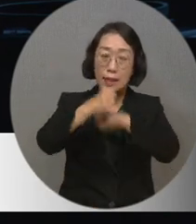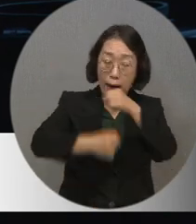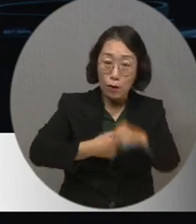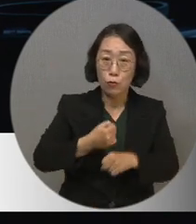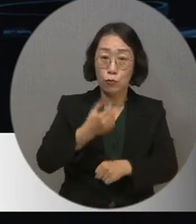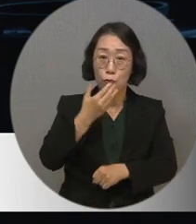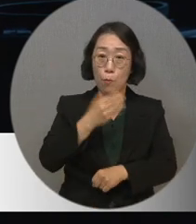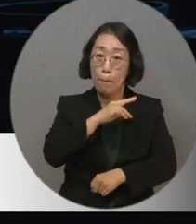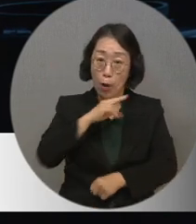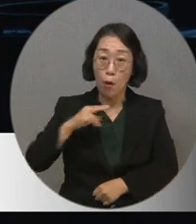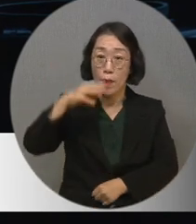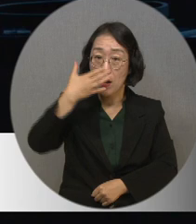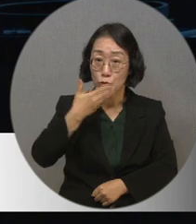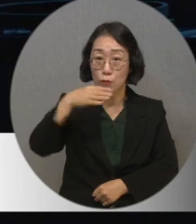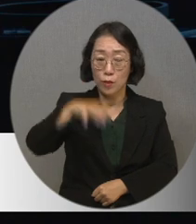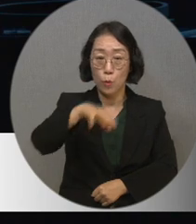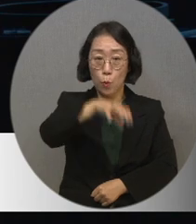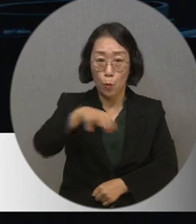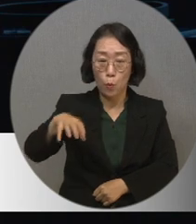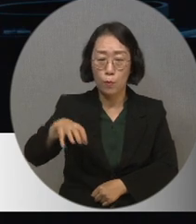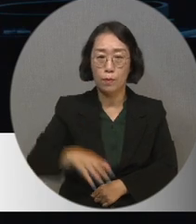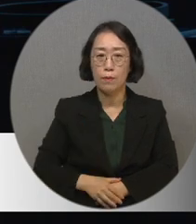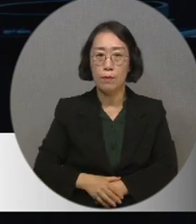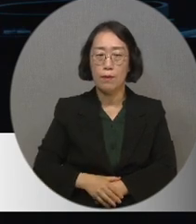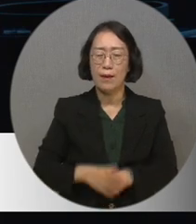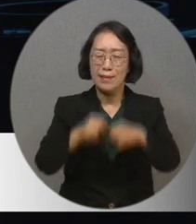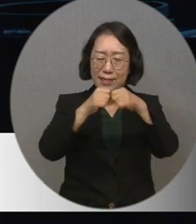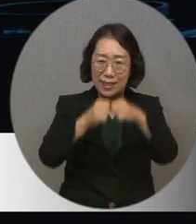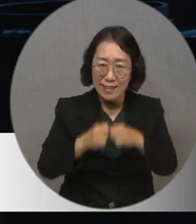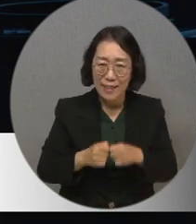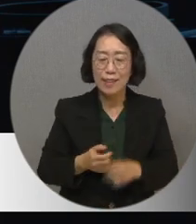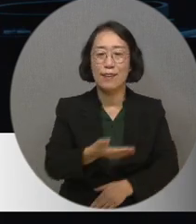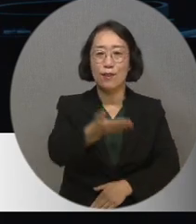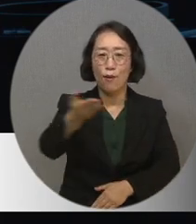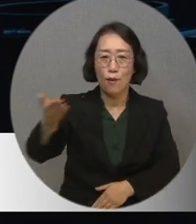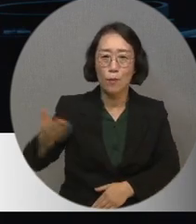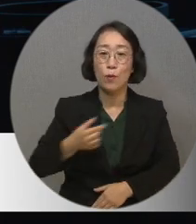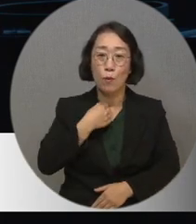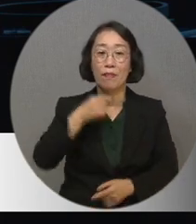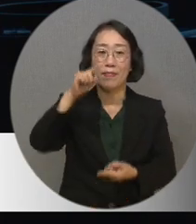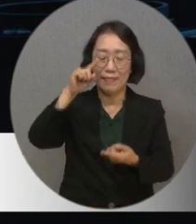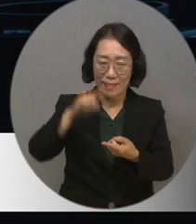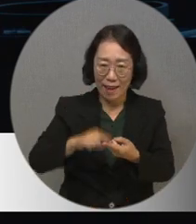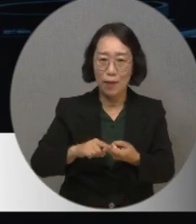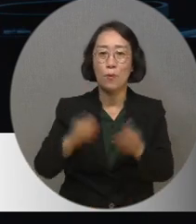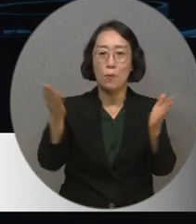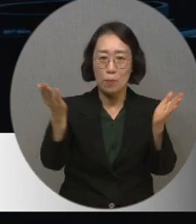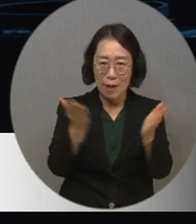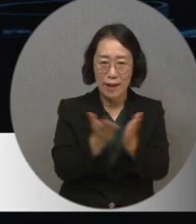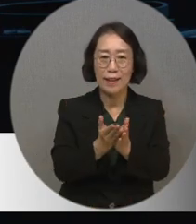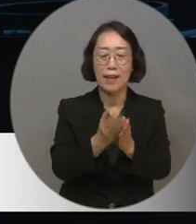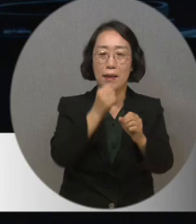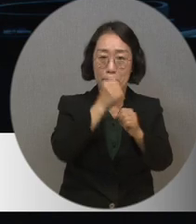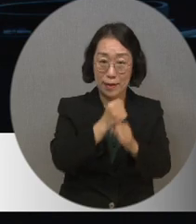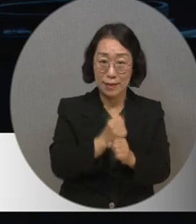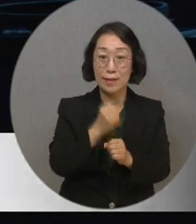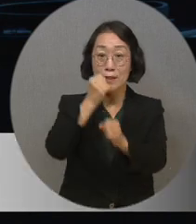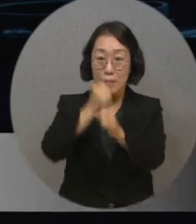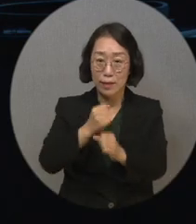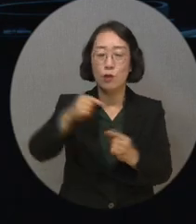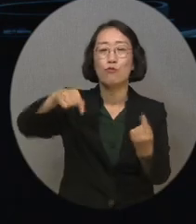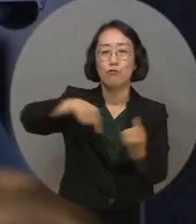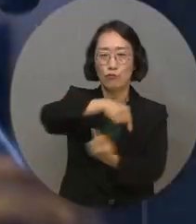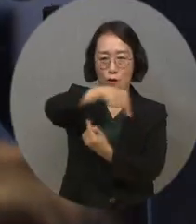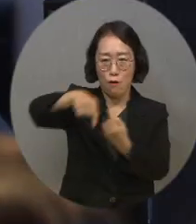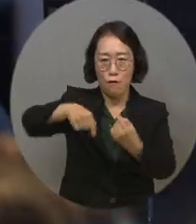공간으로 공간 하나하나, 작은 거 하나까지도 여러분들의 목소리를 채워서 공연장으로